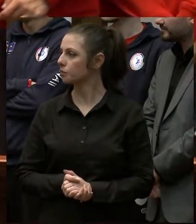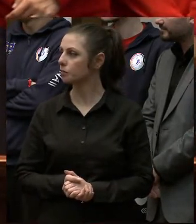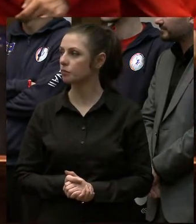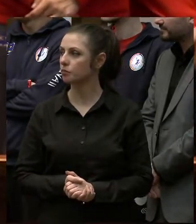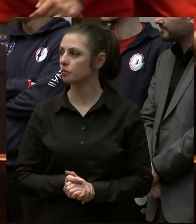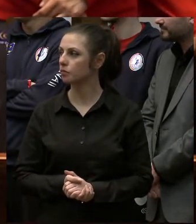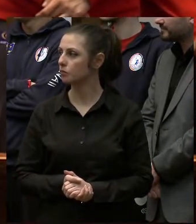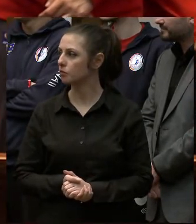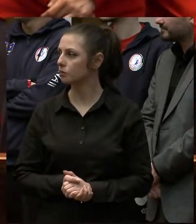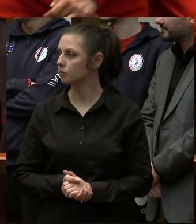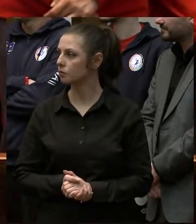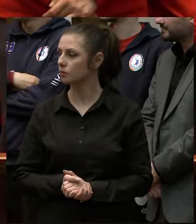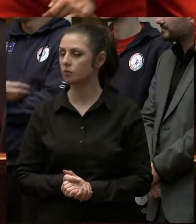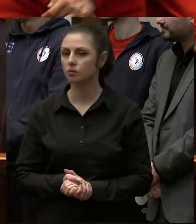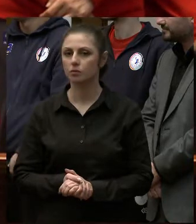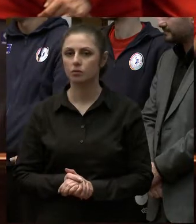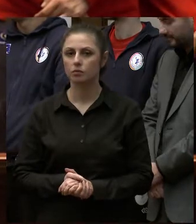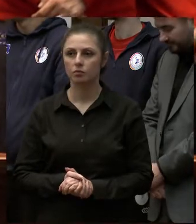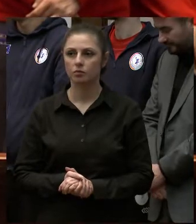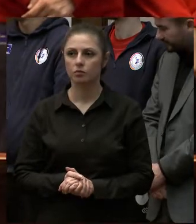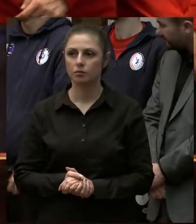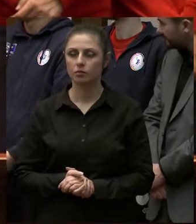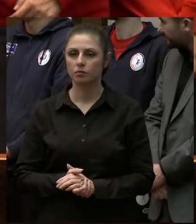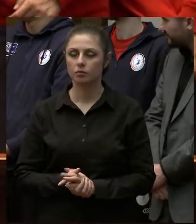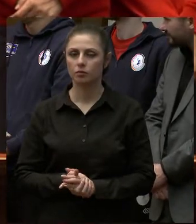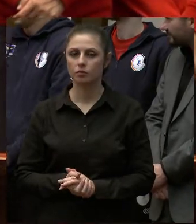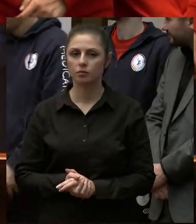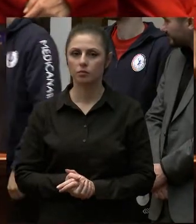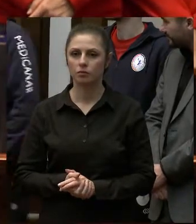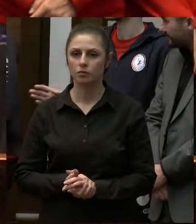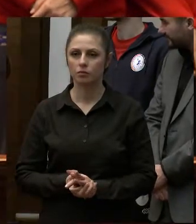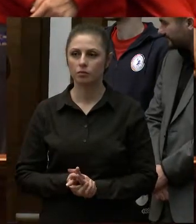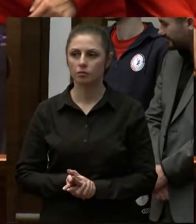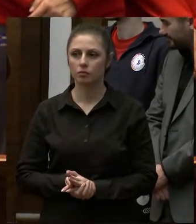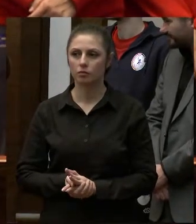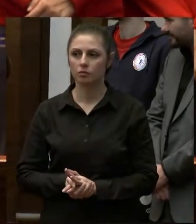koç siz gelin buraya tekrar. Ondan sonra sizin antrenörünüz nerede,